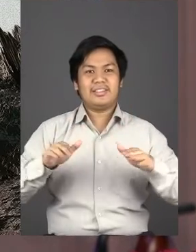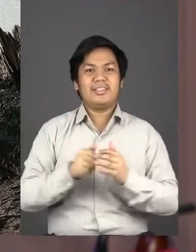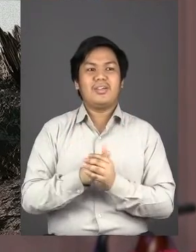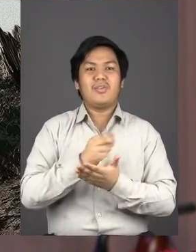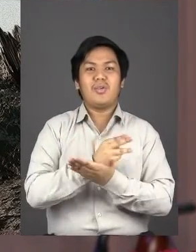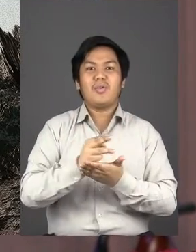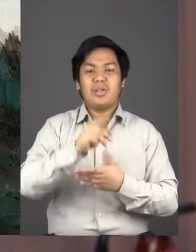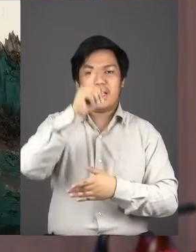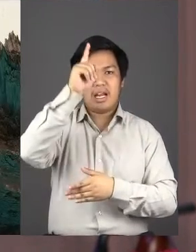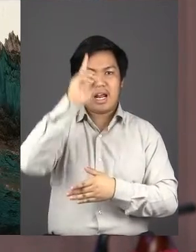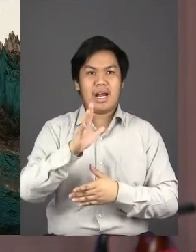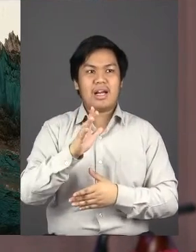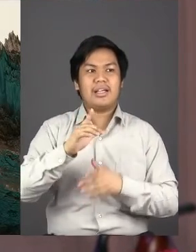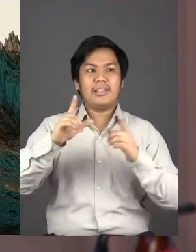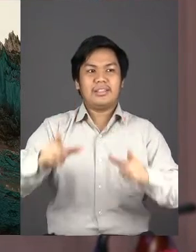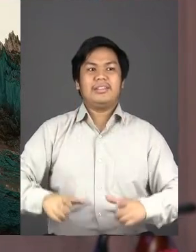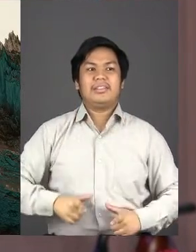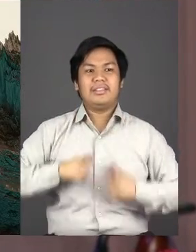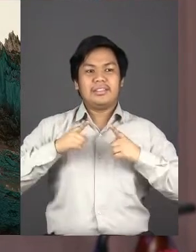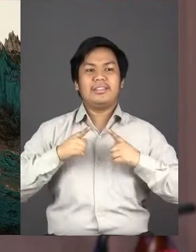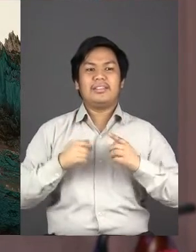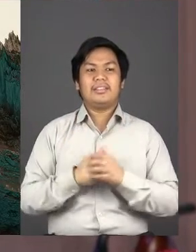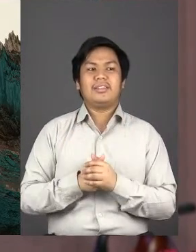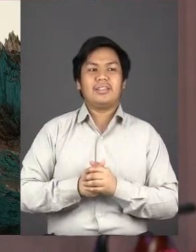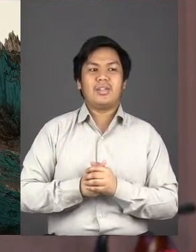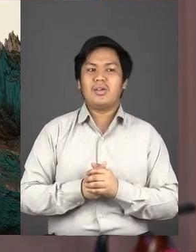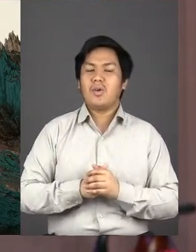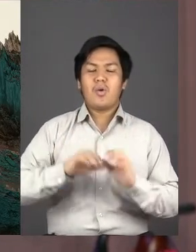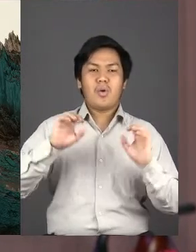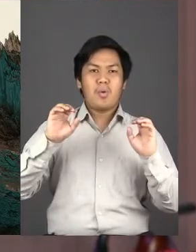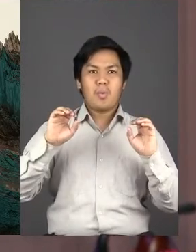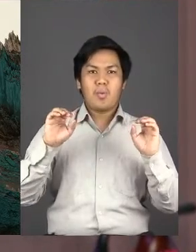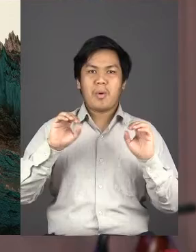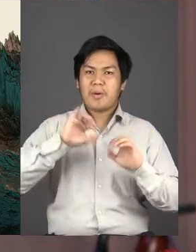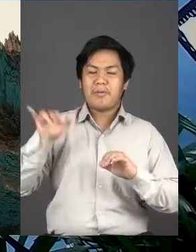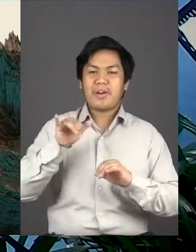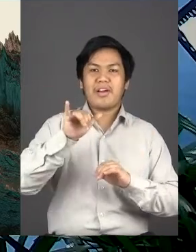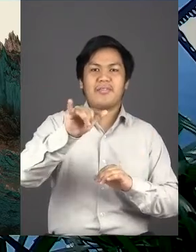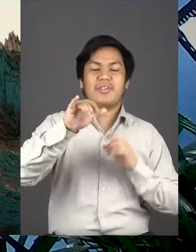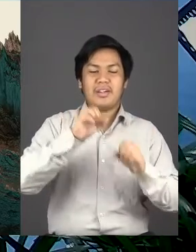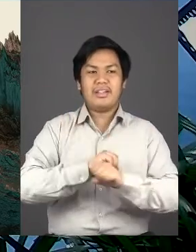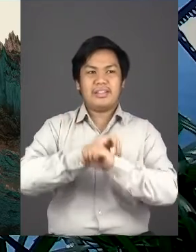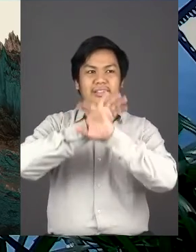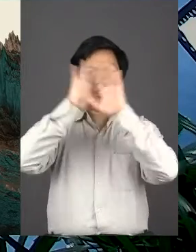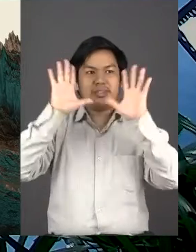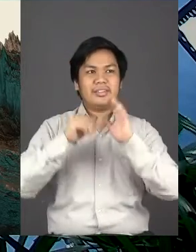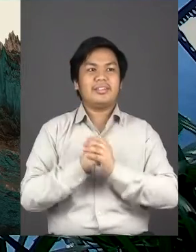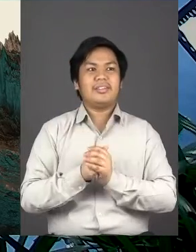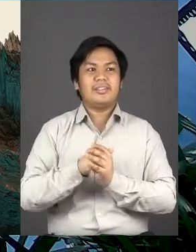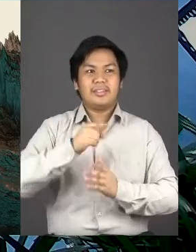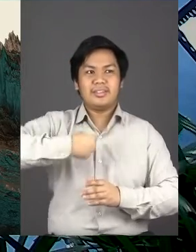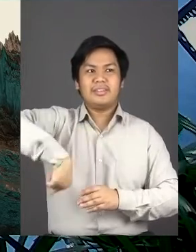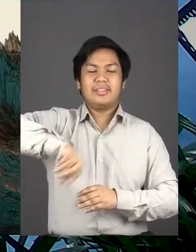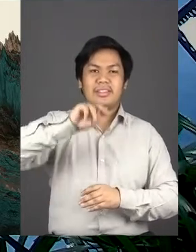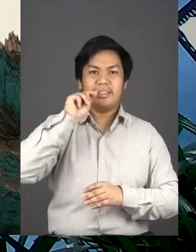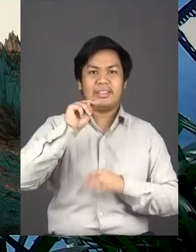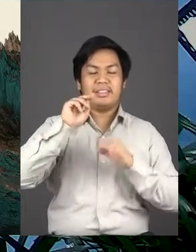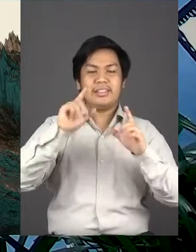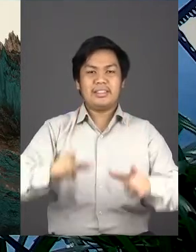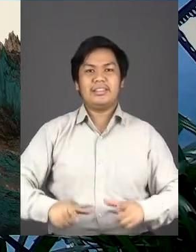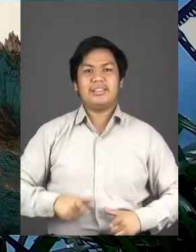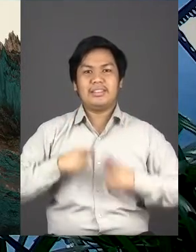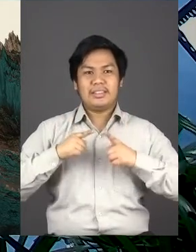Diyos na nabubuhay sa walang hanggang liwanag, kailangan nating mamuhay